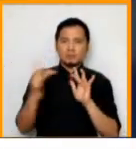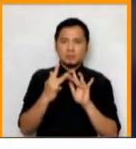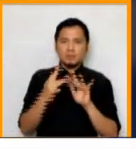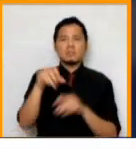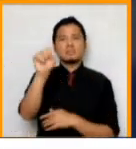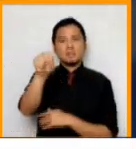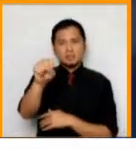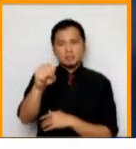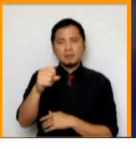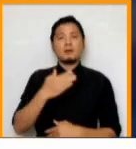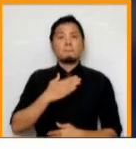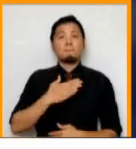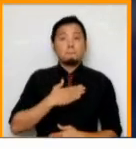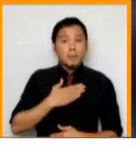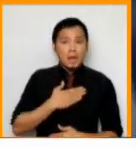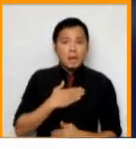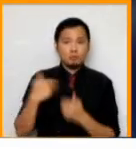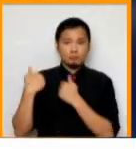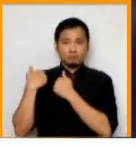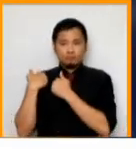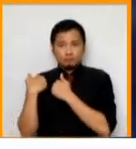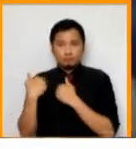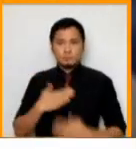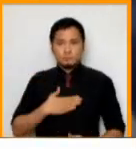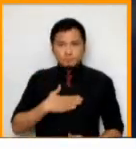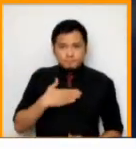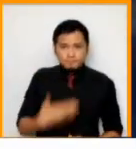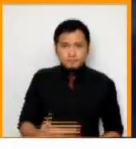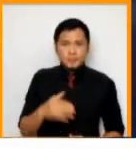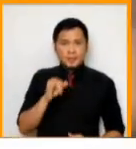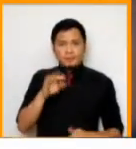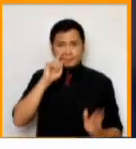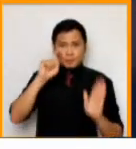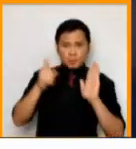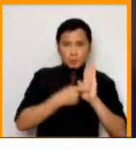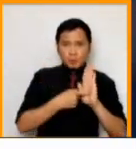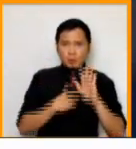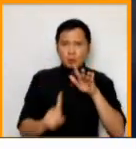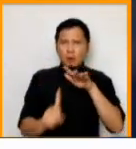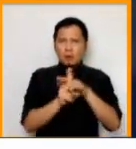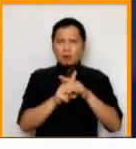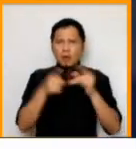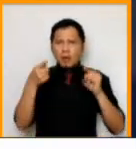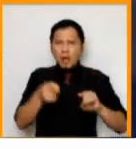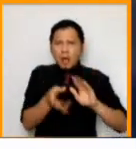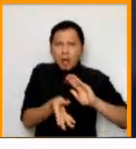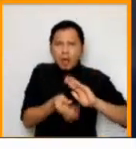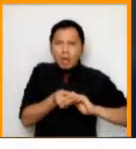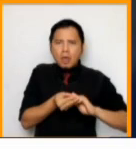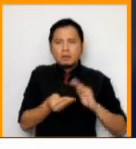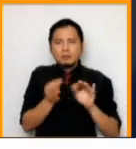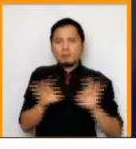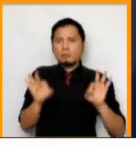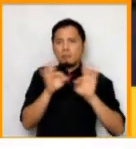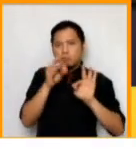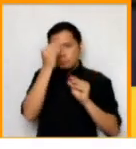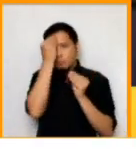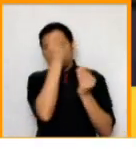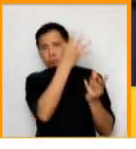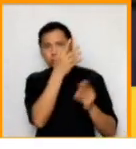na if may gantong klase na nangyayari, dapat malaman ng mga kahit ex-friend